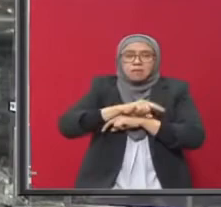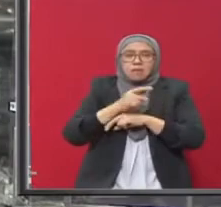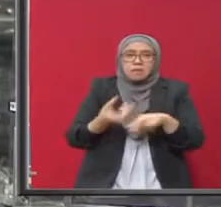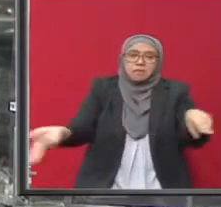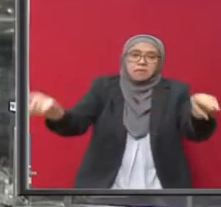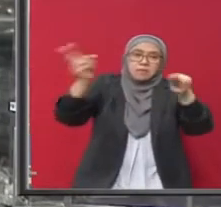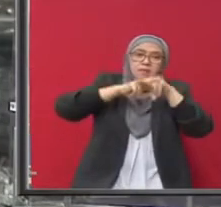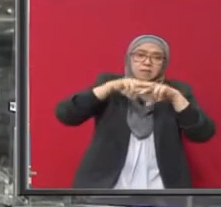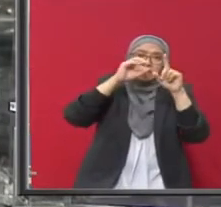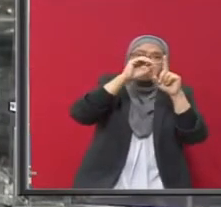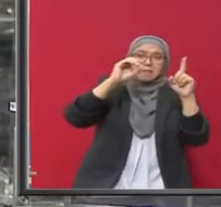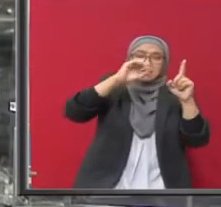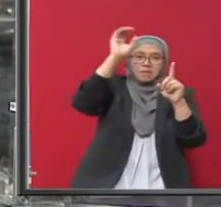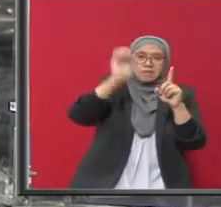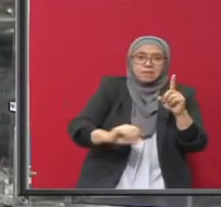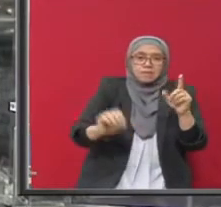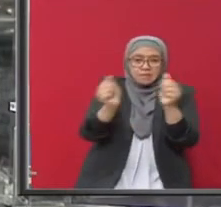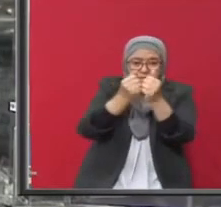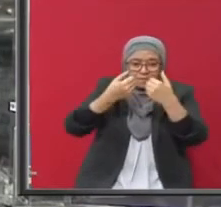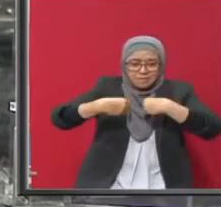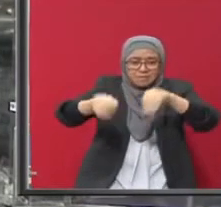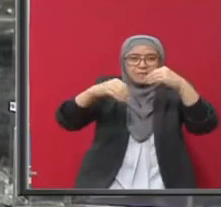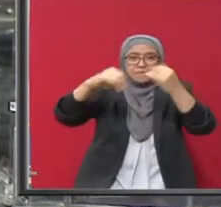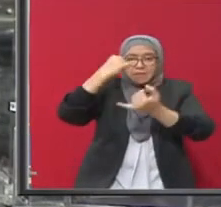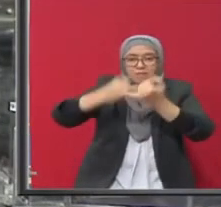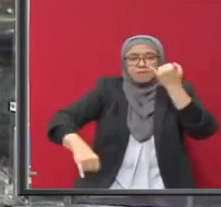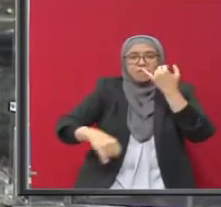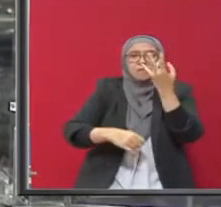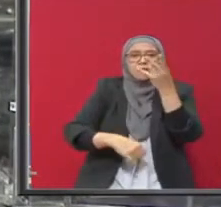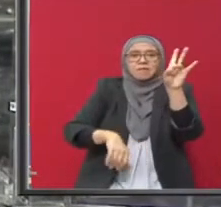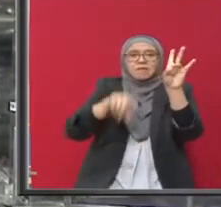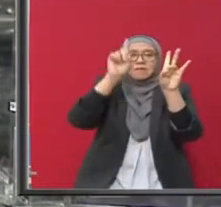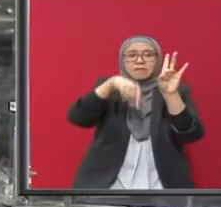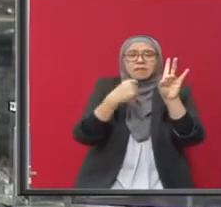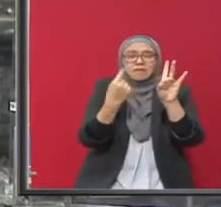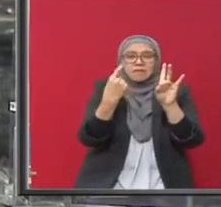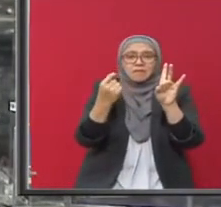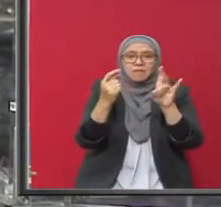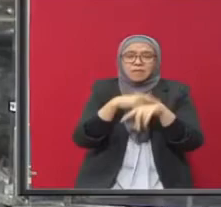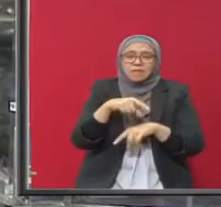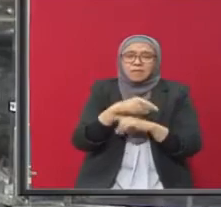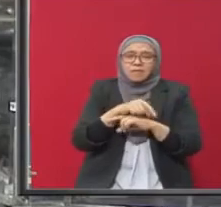100% dengan jualan terakhir pada 17 November sebanyak